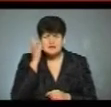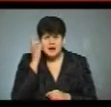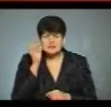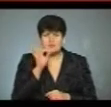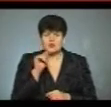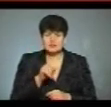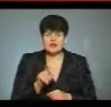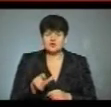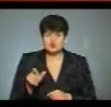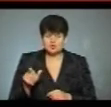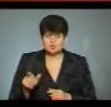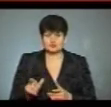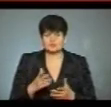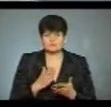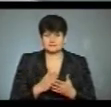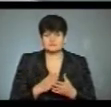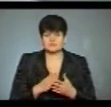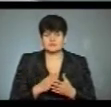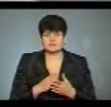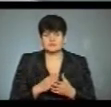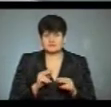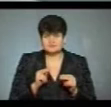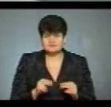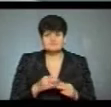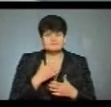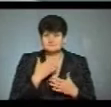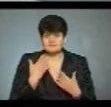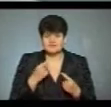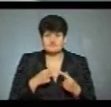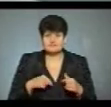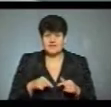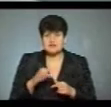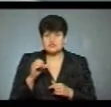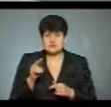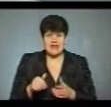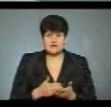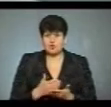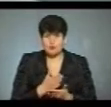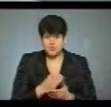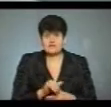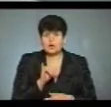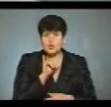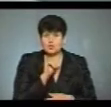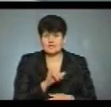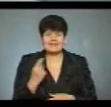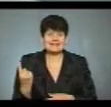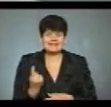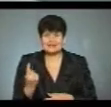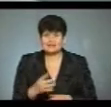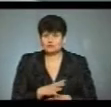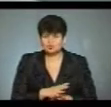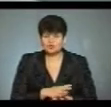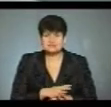вони будуть лібералізувати трудові відносини, немає. У сфері соціальної політики в них єдине було, що